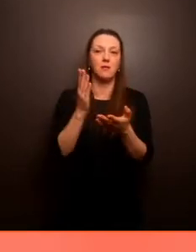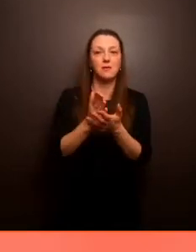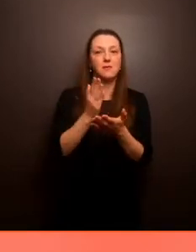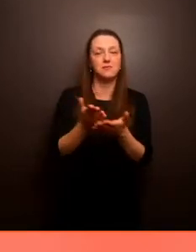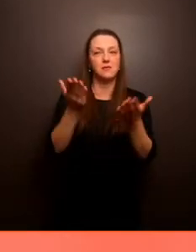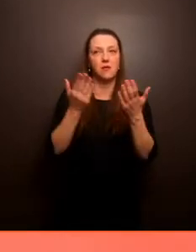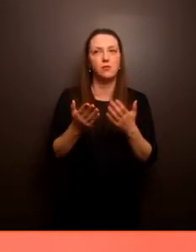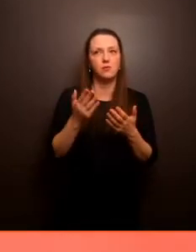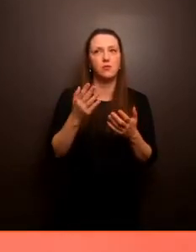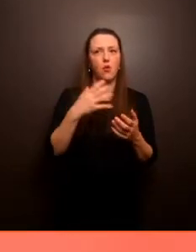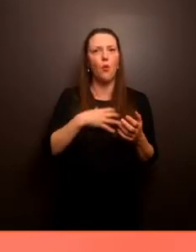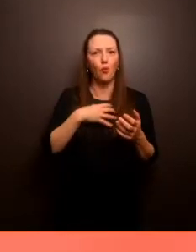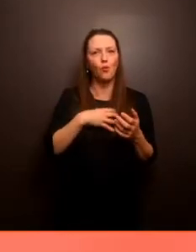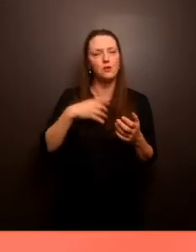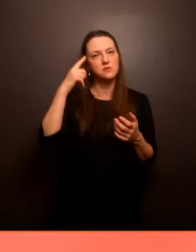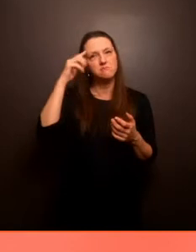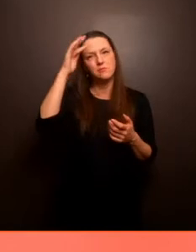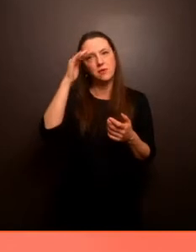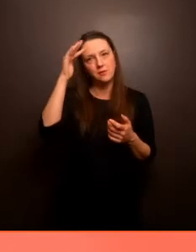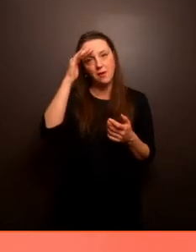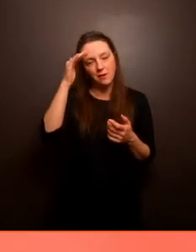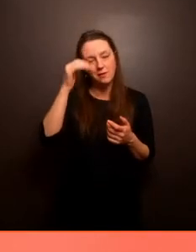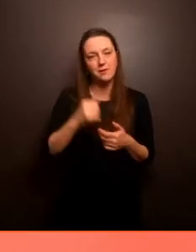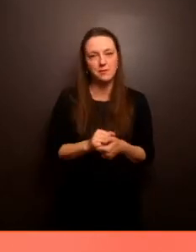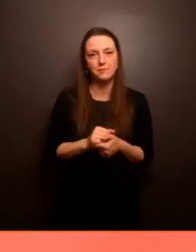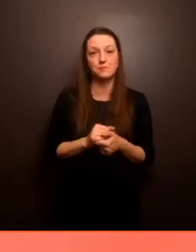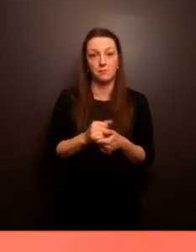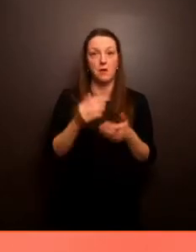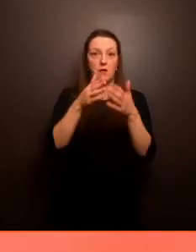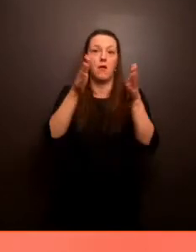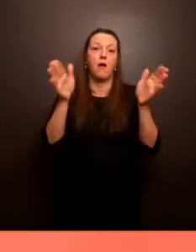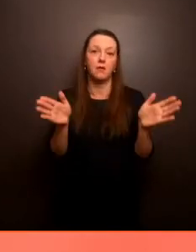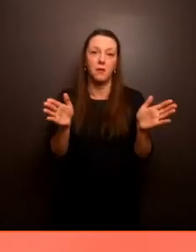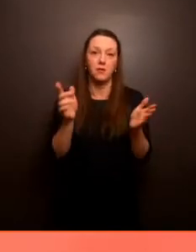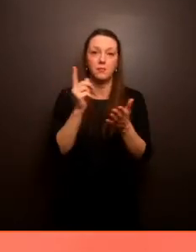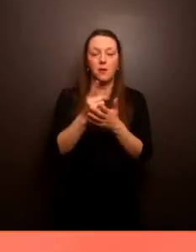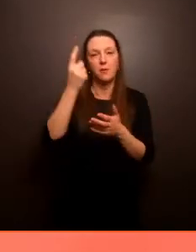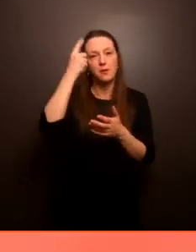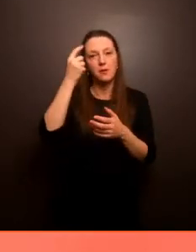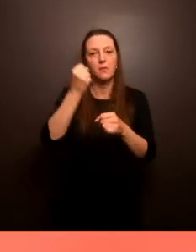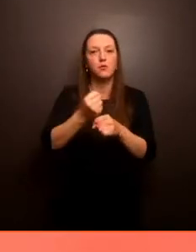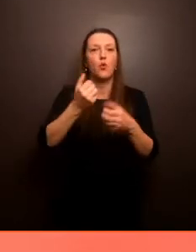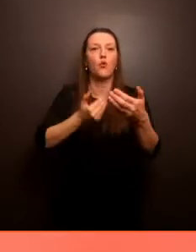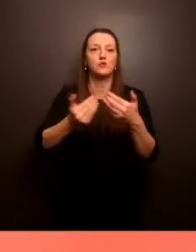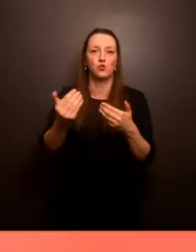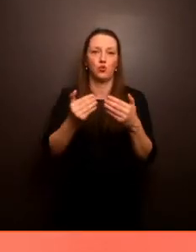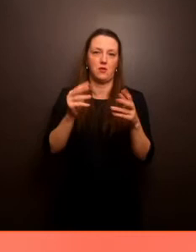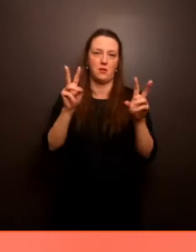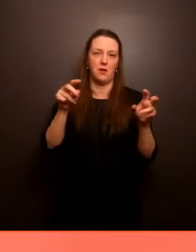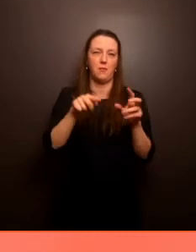olulised mõtteained nii tööandjatele kui töövõtjatele, et mõelda laiemalt töösuhetele. Ja kõigele